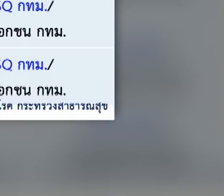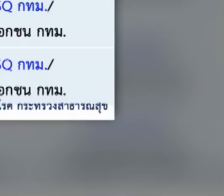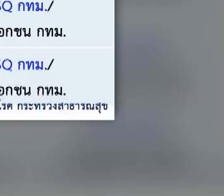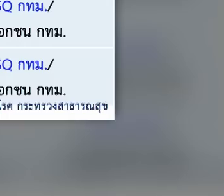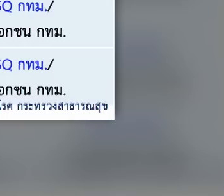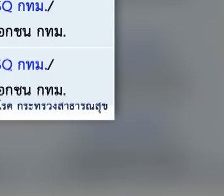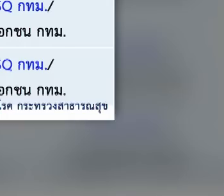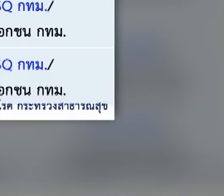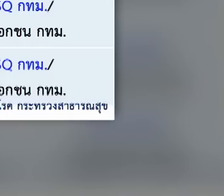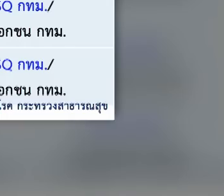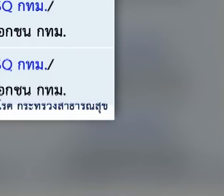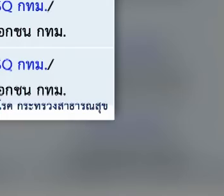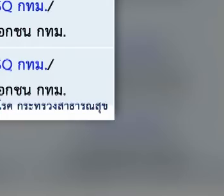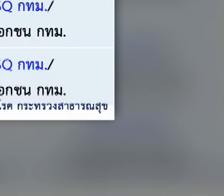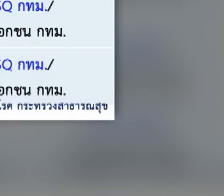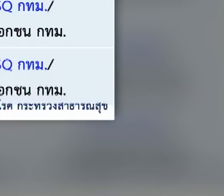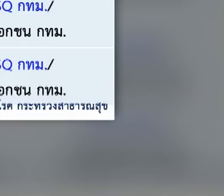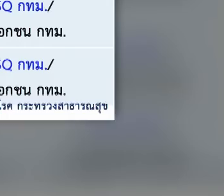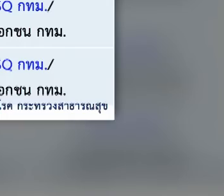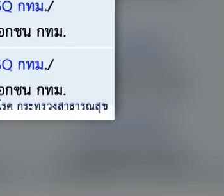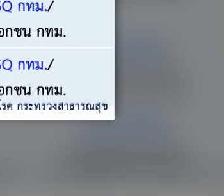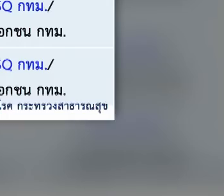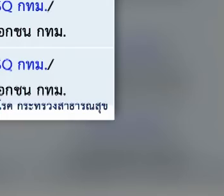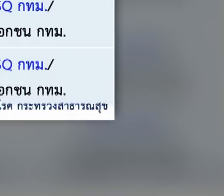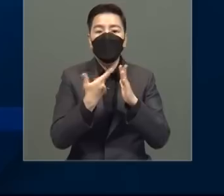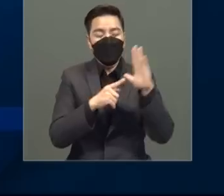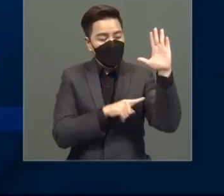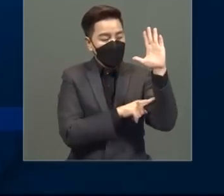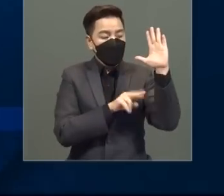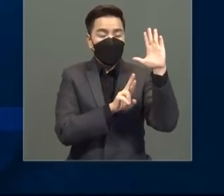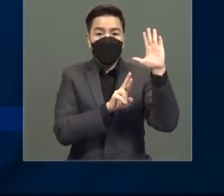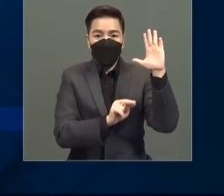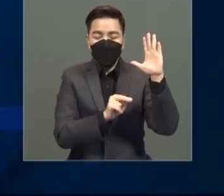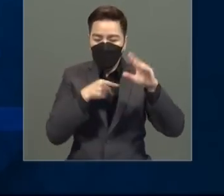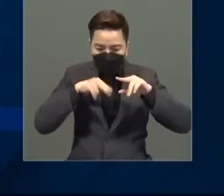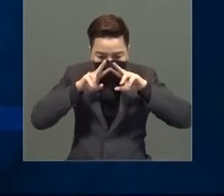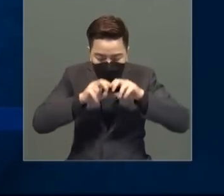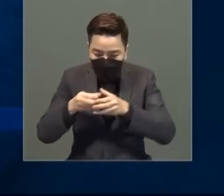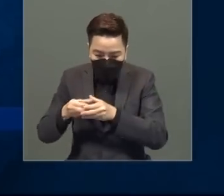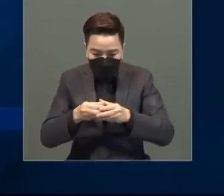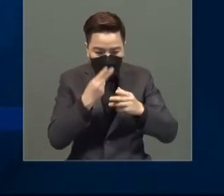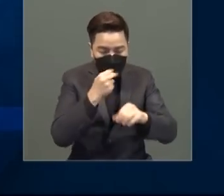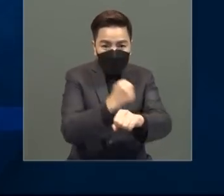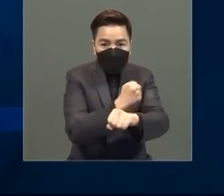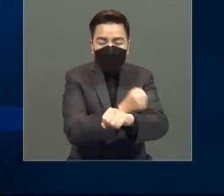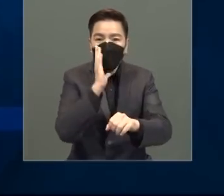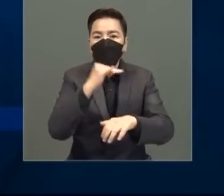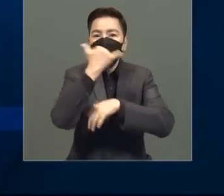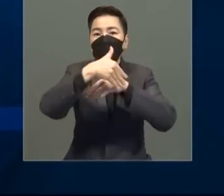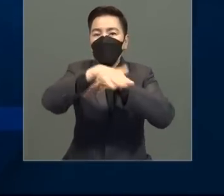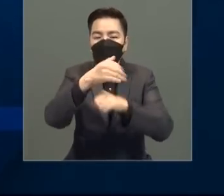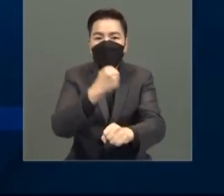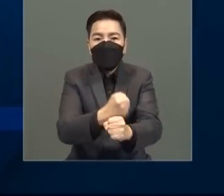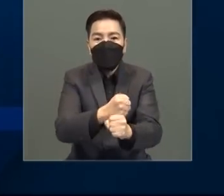ฮะขณะเดียวกันสบคยังได้สรุปประวัติเสี่ยงของผู้ป่วยในจังหวัดที่พบผู้ป่วยเพิ่มขึ้นทุกวันใน12จังหวั